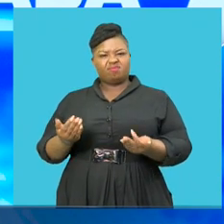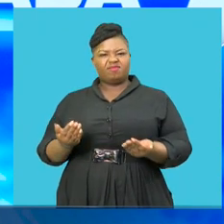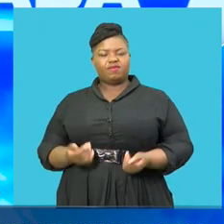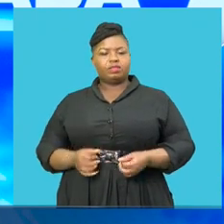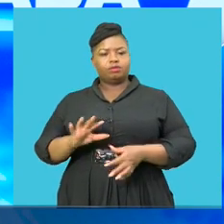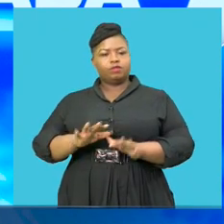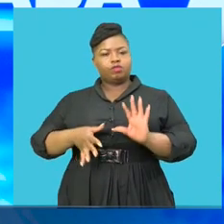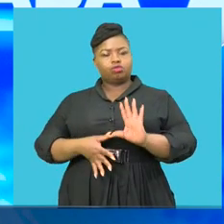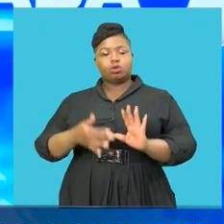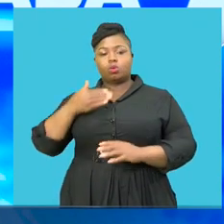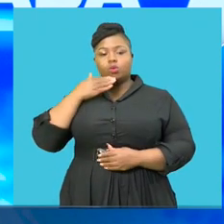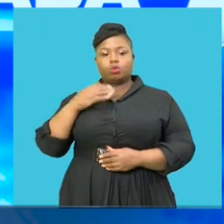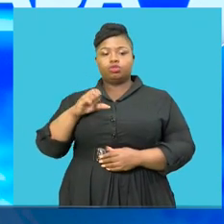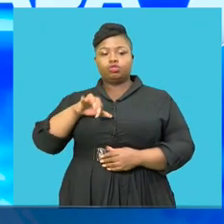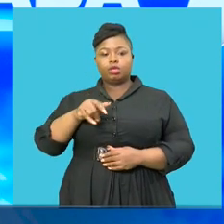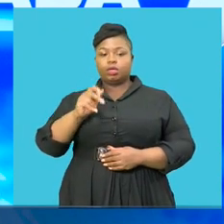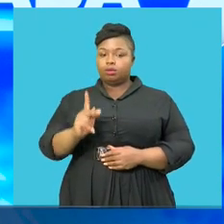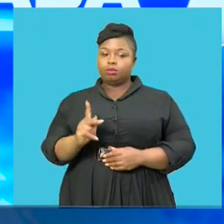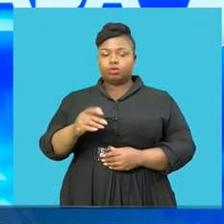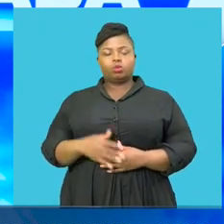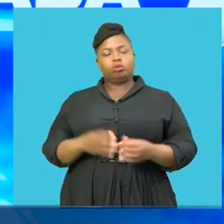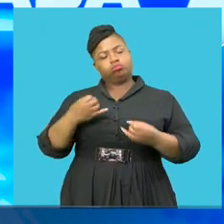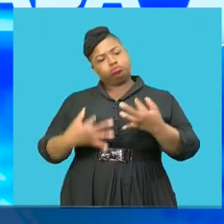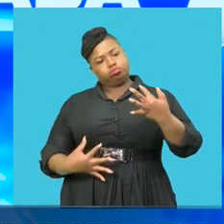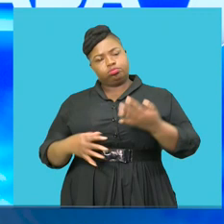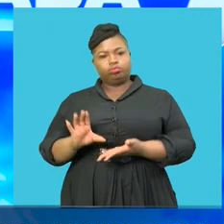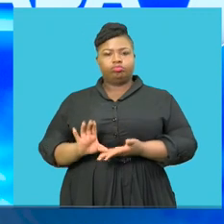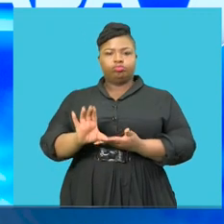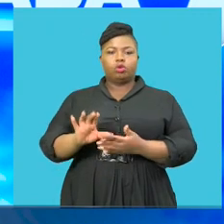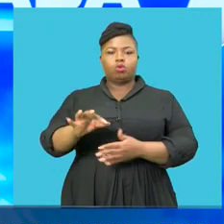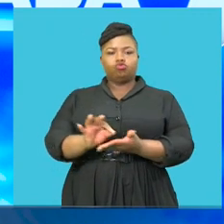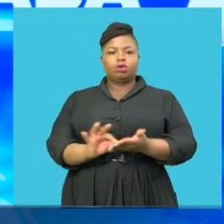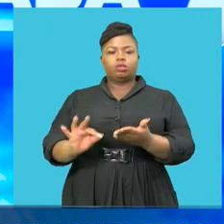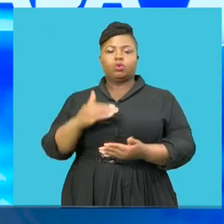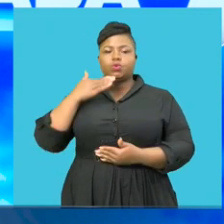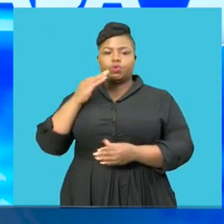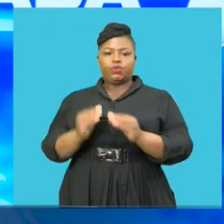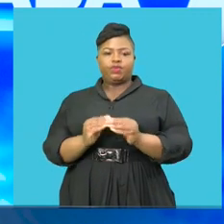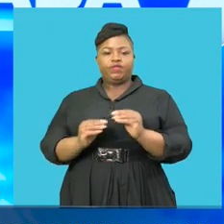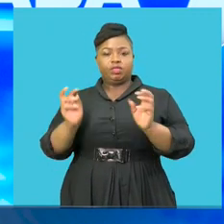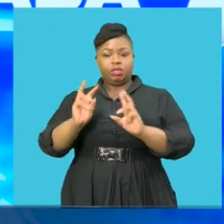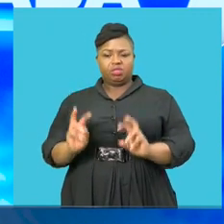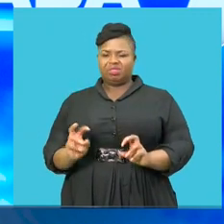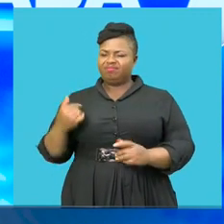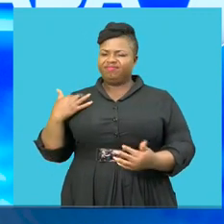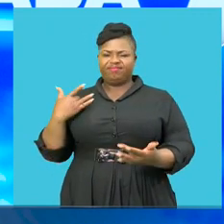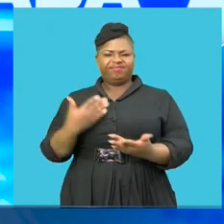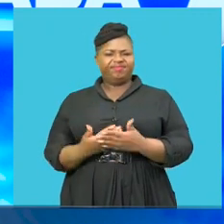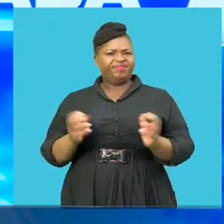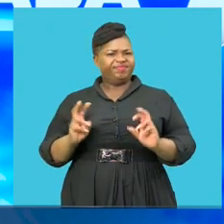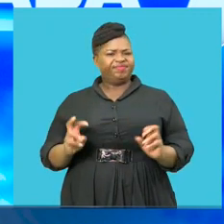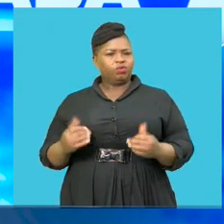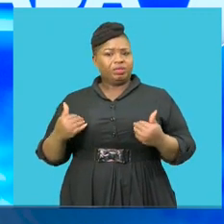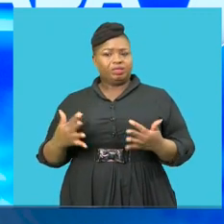zengqalasizinda uJack Sekwayile bethule usonkontileka ozofaka ugesi kule ndawo namhlanje. Le ndawo ibingenawo ugesi kusukela